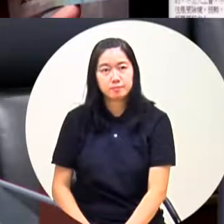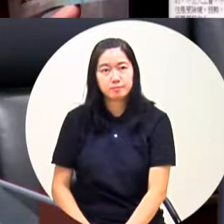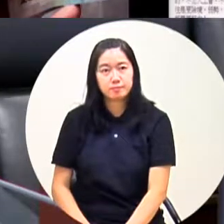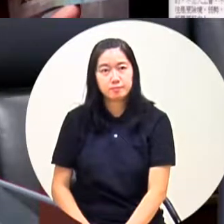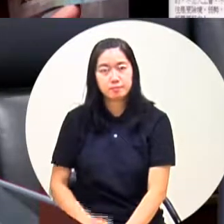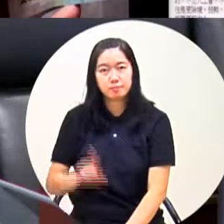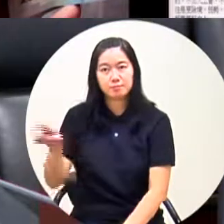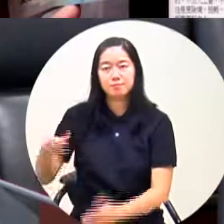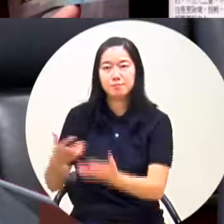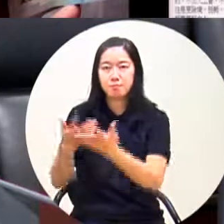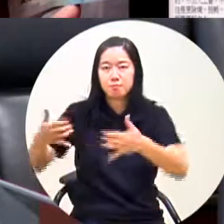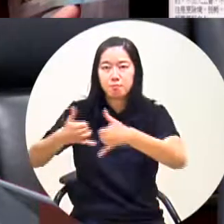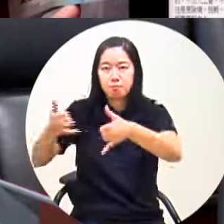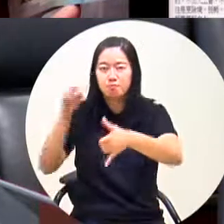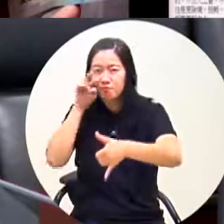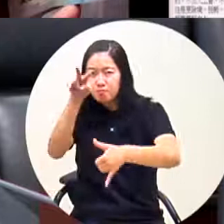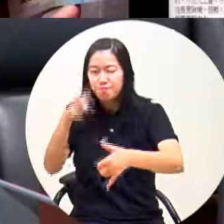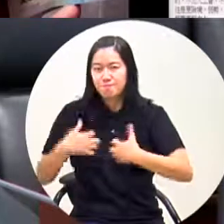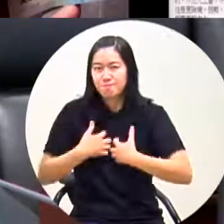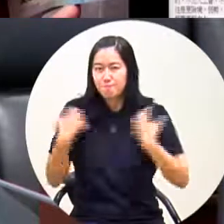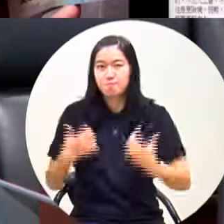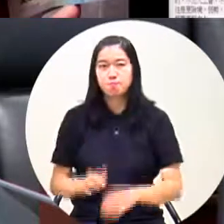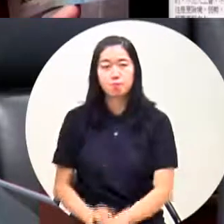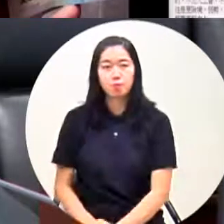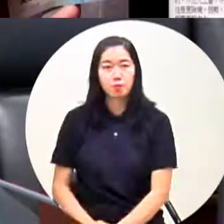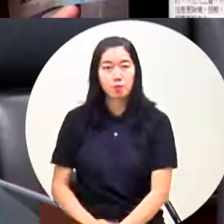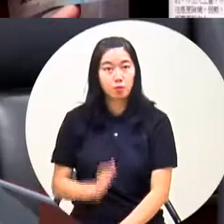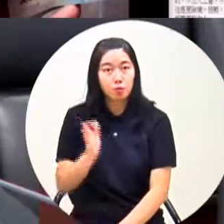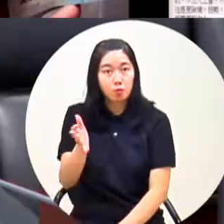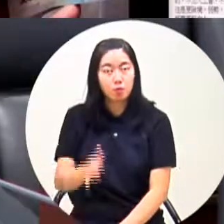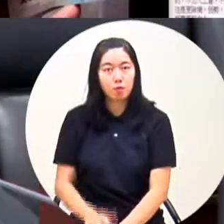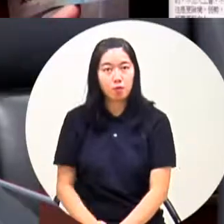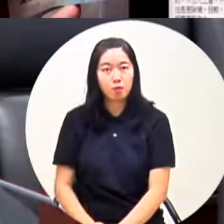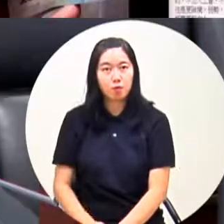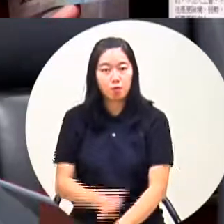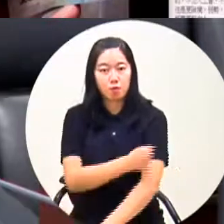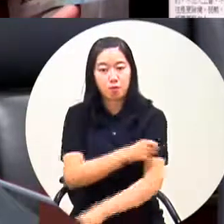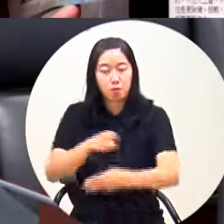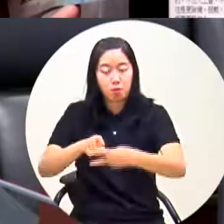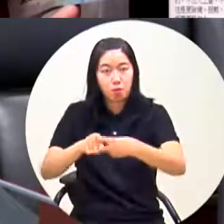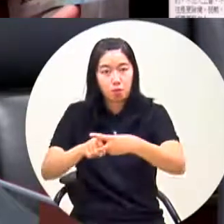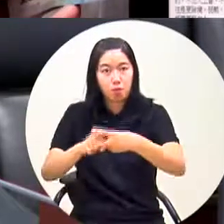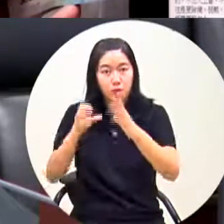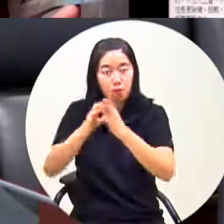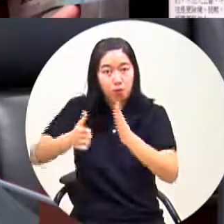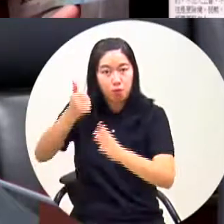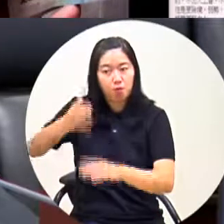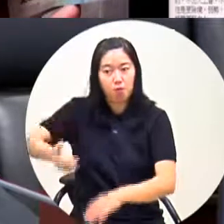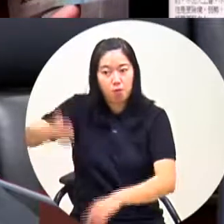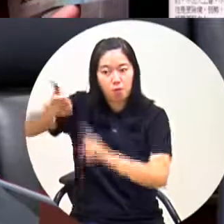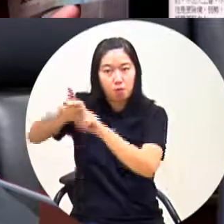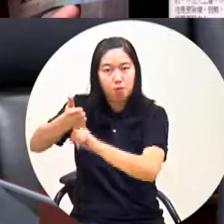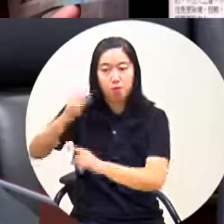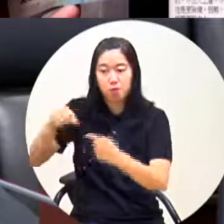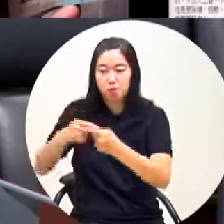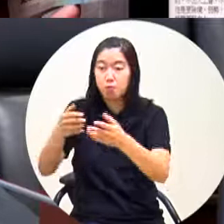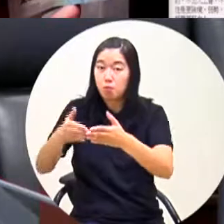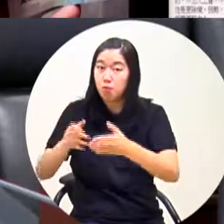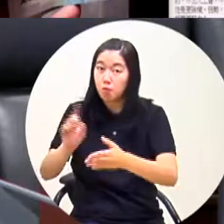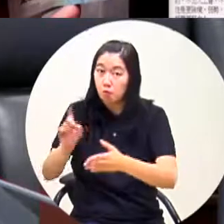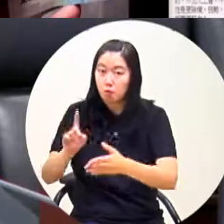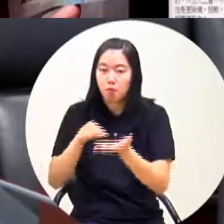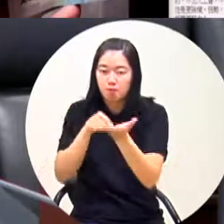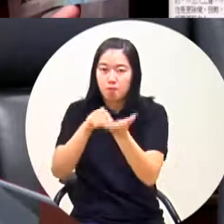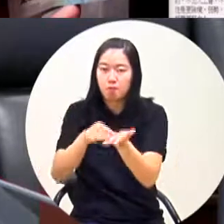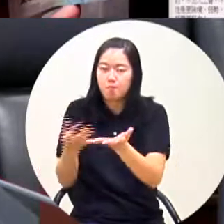哦，因为身为劳工局的主管哦，应该要为我们劳工争取更多的权